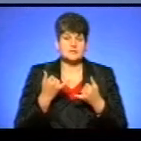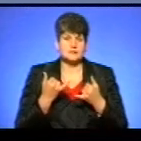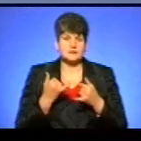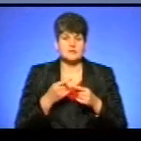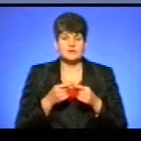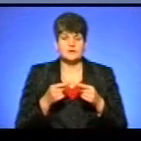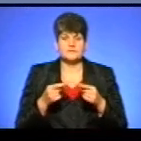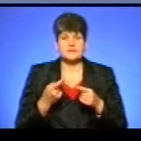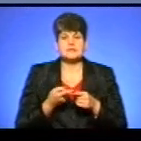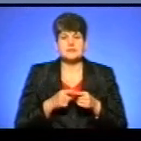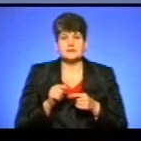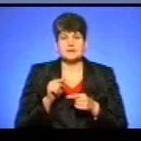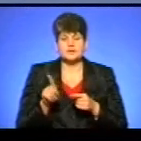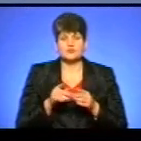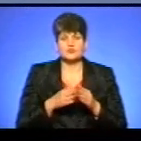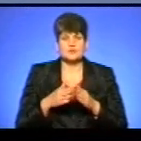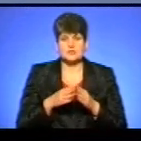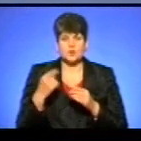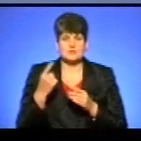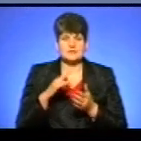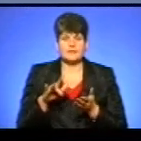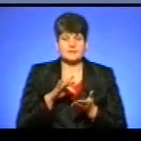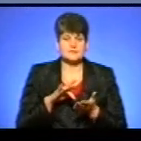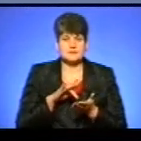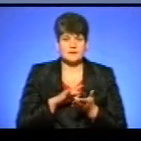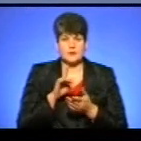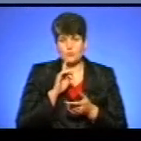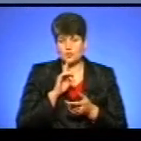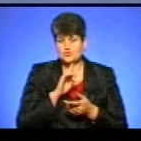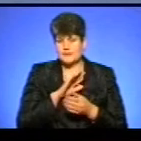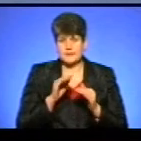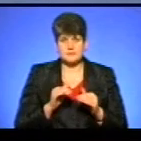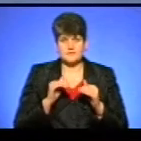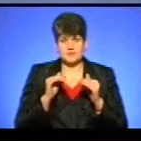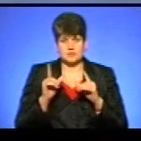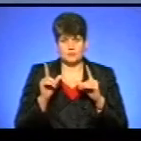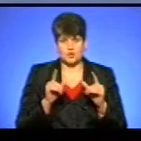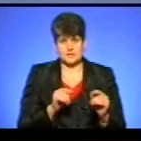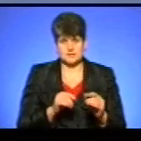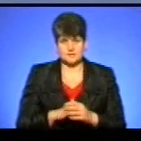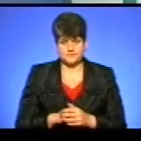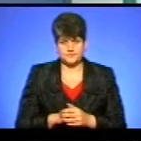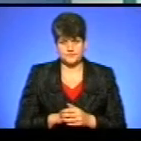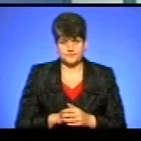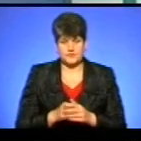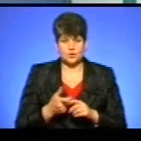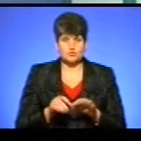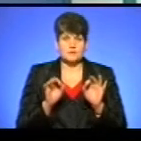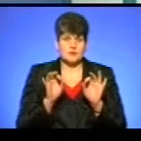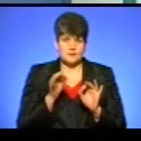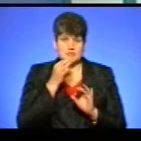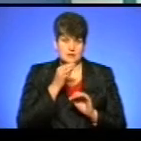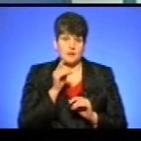це те, що у сусідніх обласних центрах поки що не підвищено проїзд. Ви дуже правильно сказали «поки